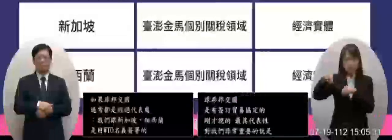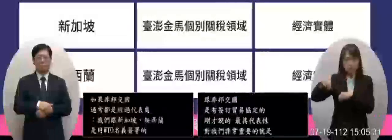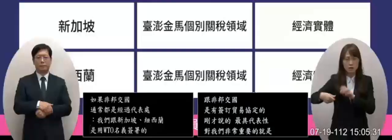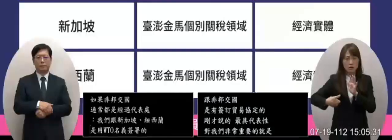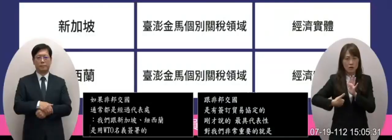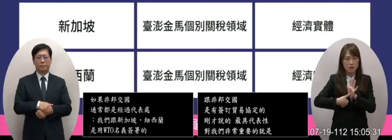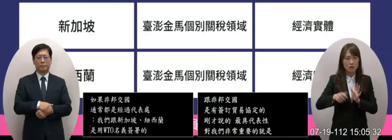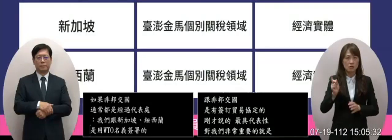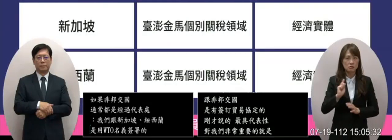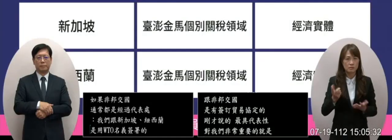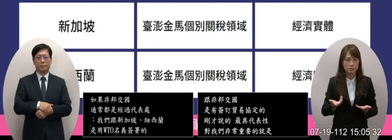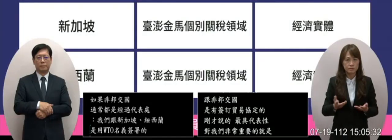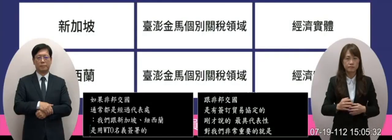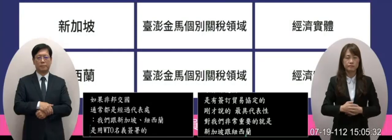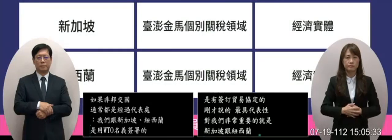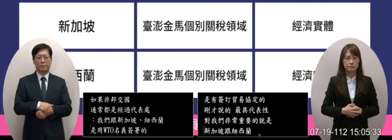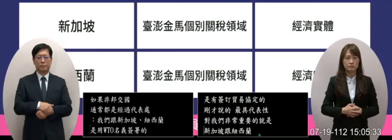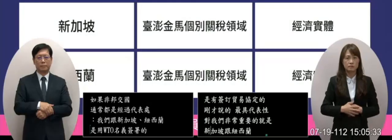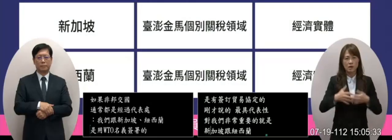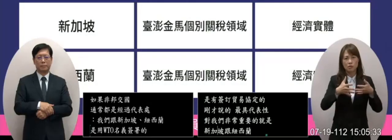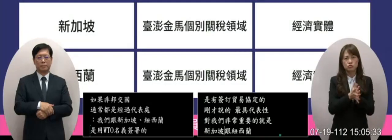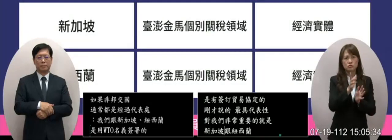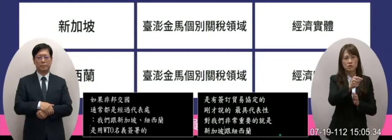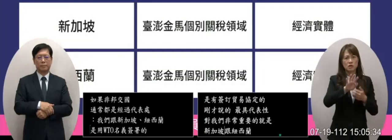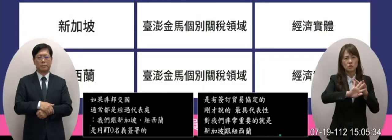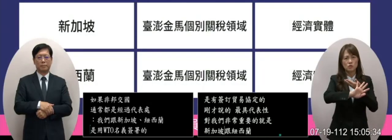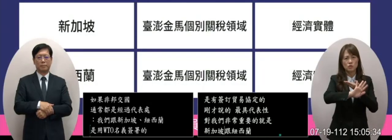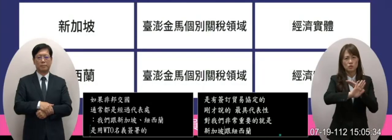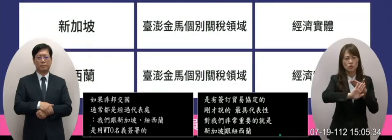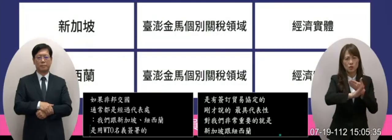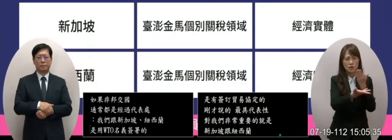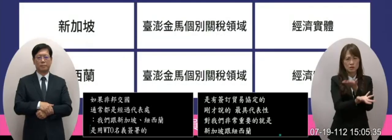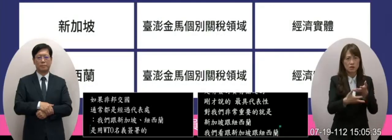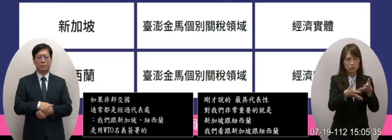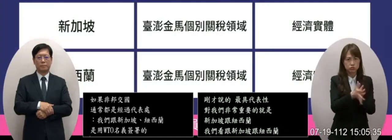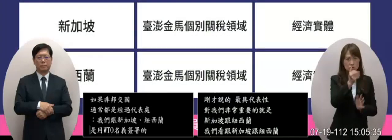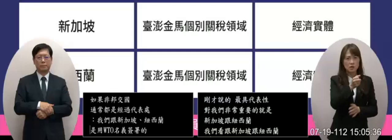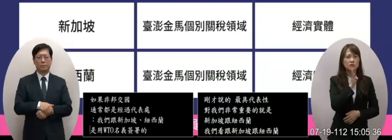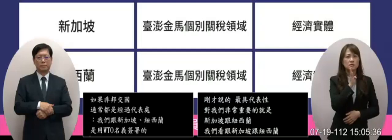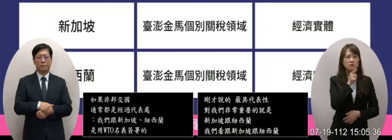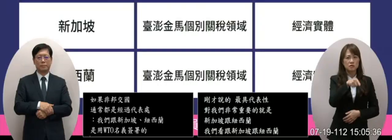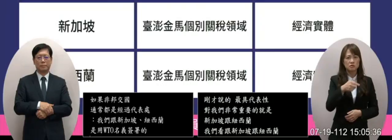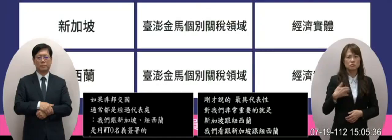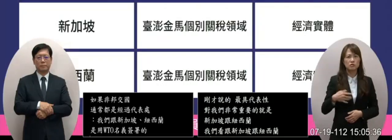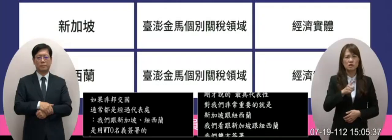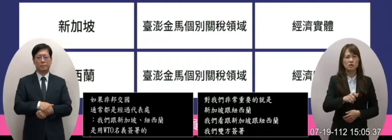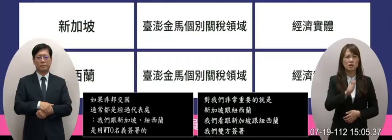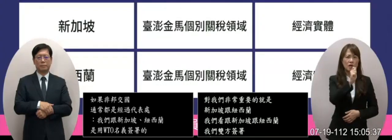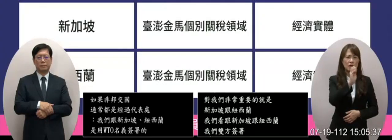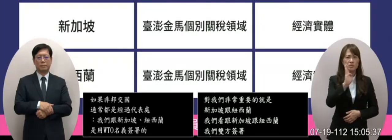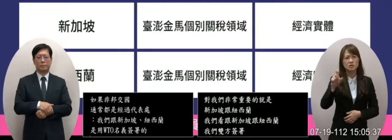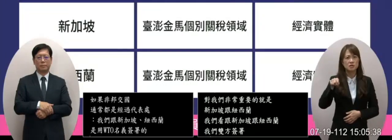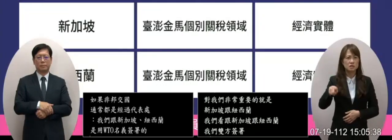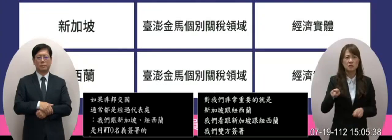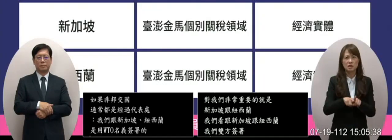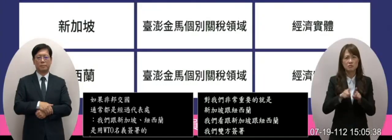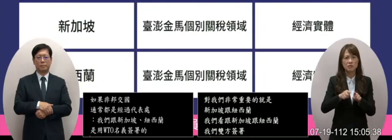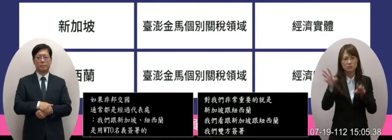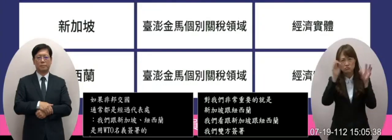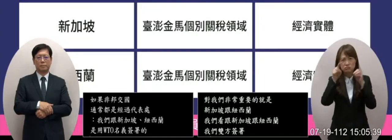的签署。我想部长，你作为外交部长不应该连这样的 ABC 跟 common sense 都不知道。